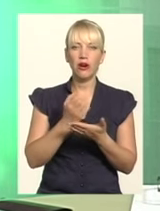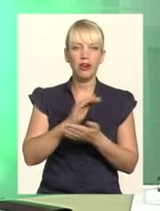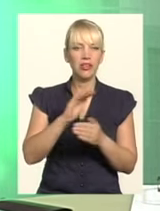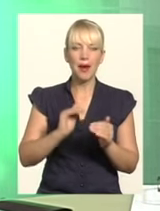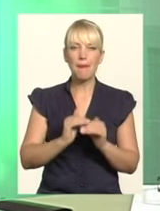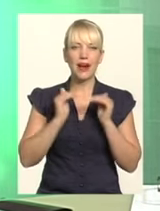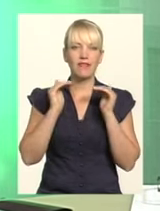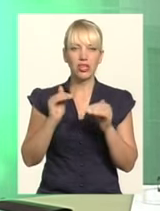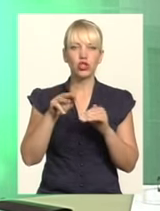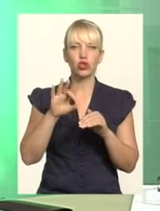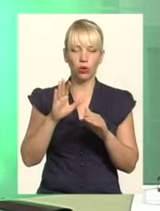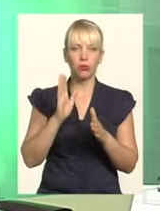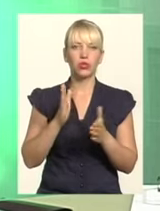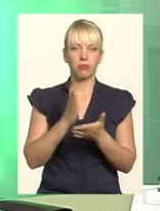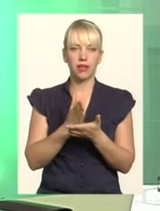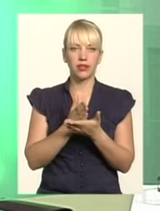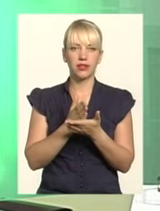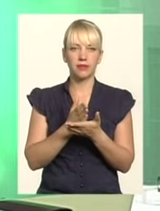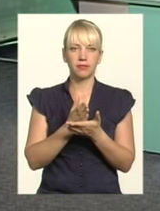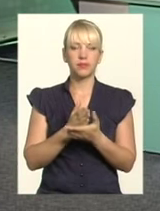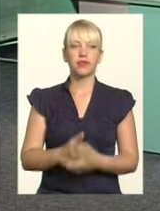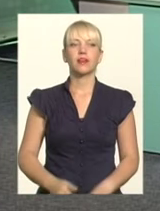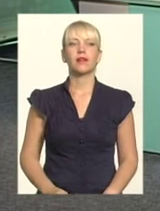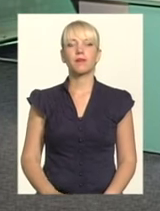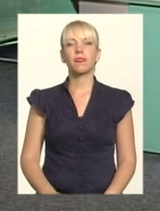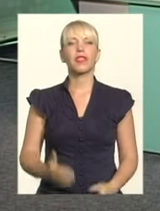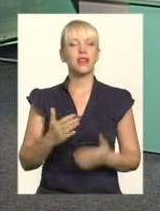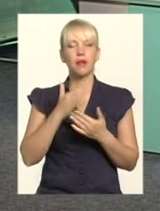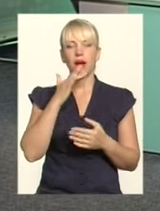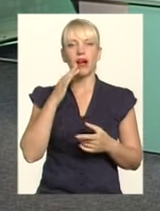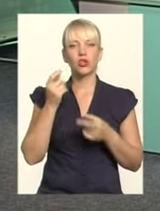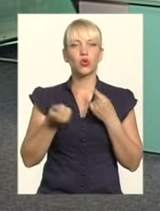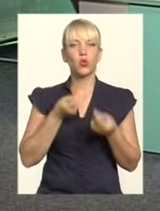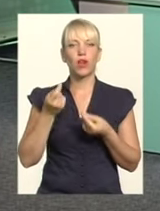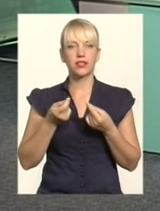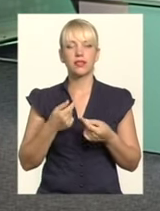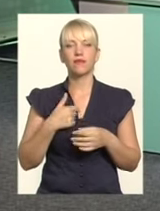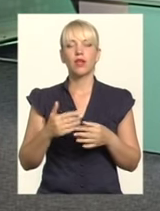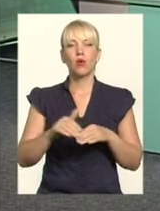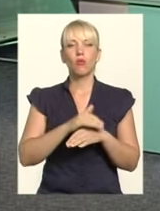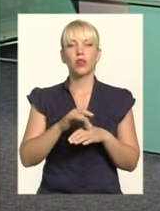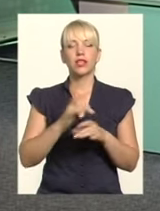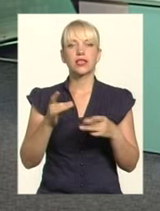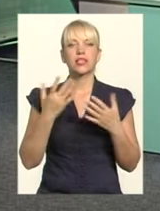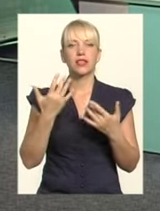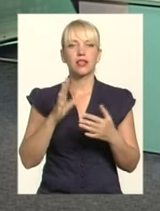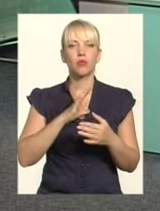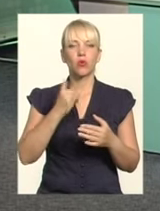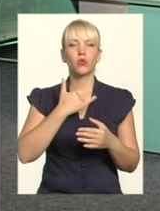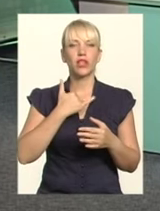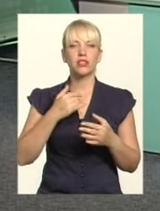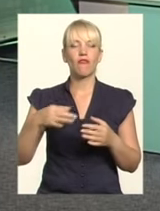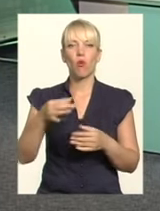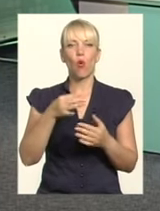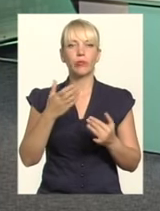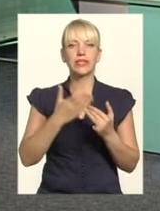то право буде мати. Скажіть, сім'я. Будь ласка, тобто різні нюанси, різні скільки сім'ї. Пільговиків було в нашій області